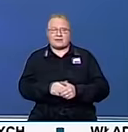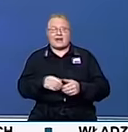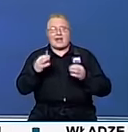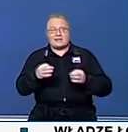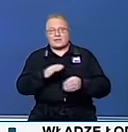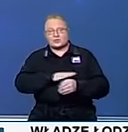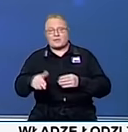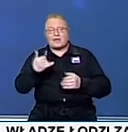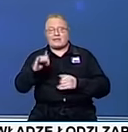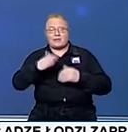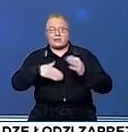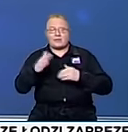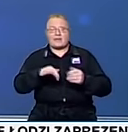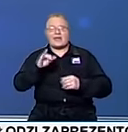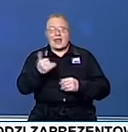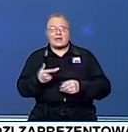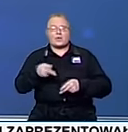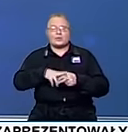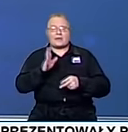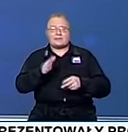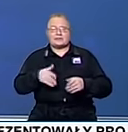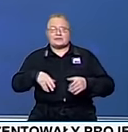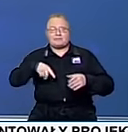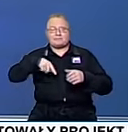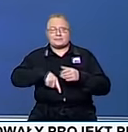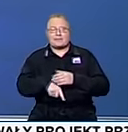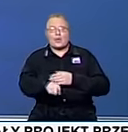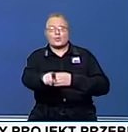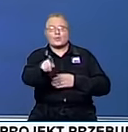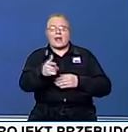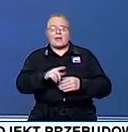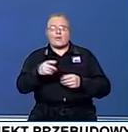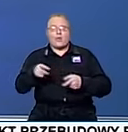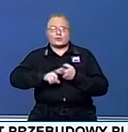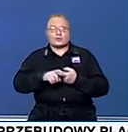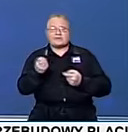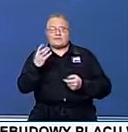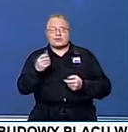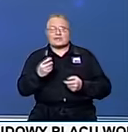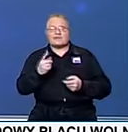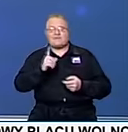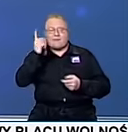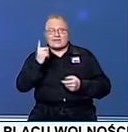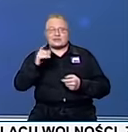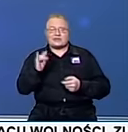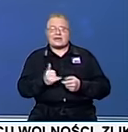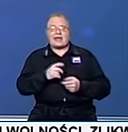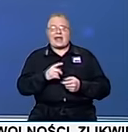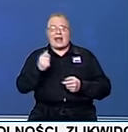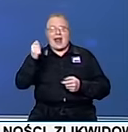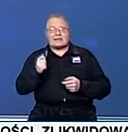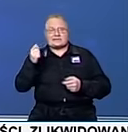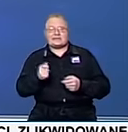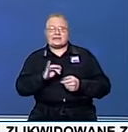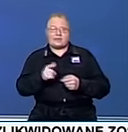Teraz o zupełnie innej inwestycji. Jak i którędy ma przebiegać tunel średnicowy łączący dworce Fabryczny z Kaliskim i stacją Łódź Żabieniec, mówiła dziś na